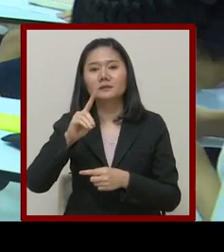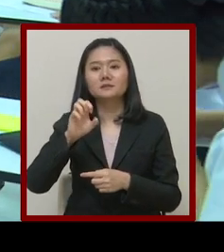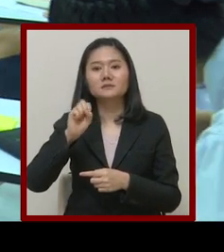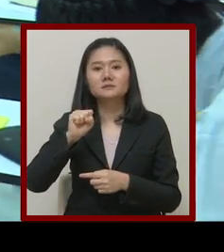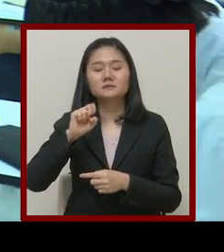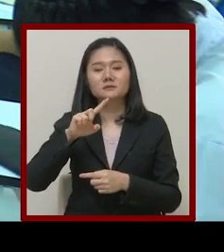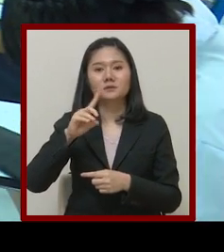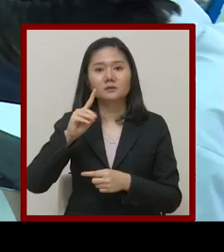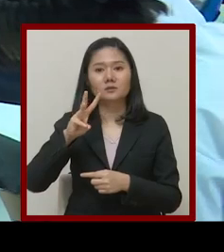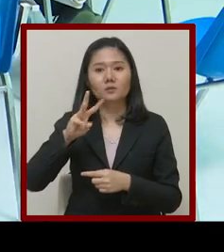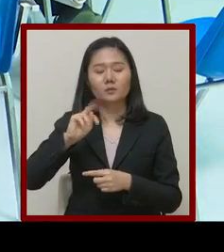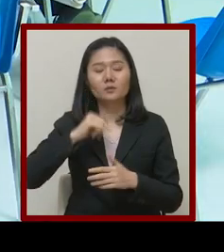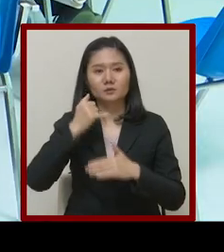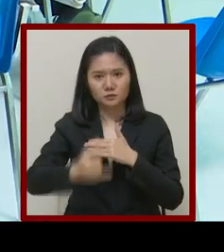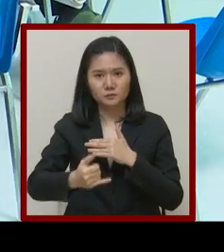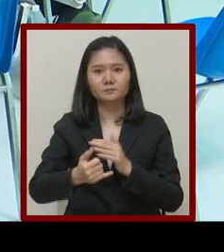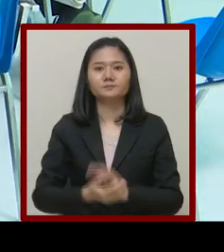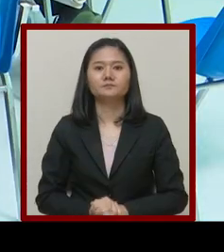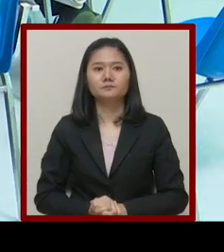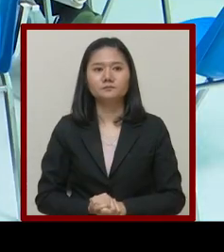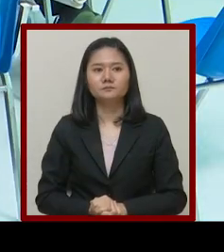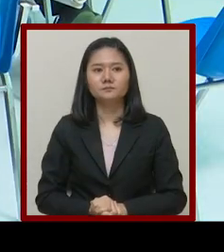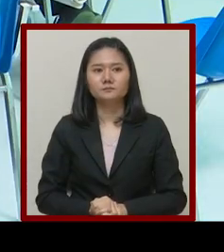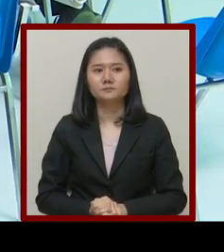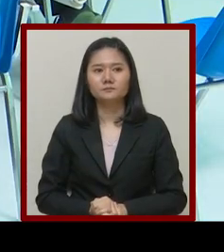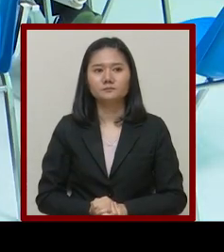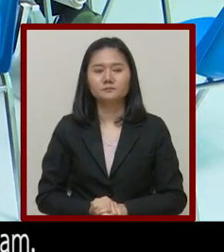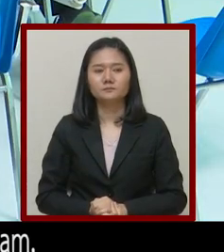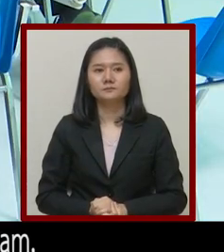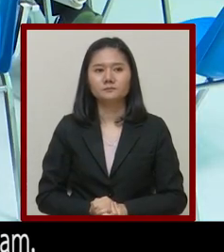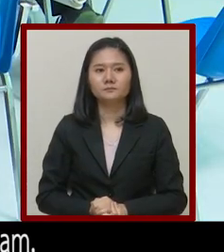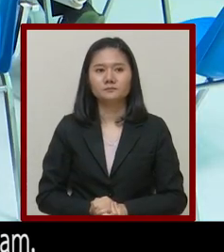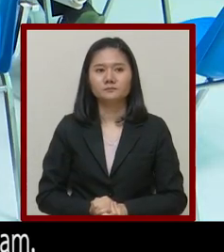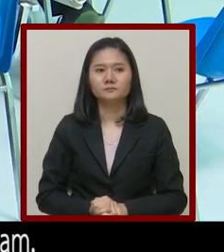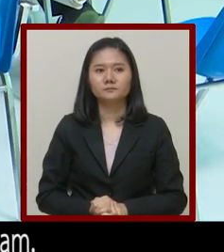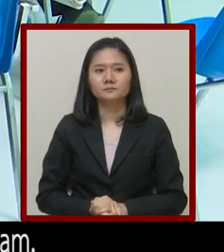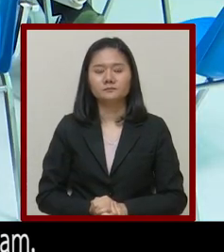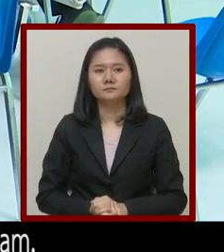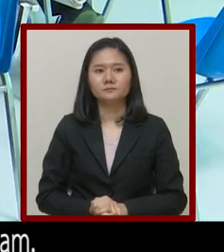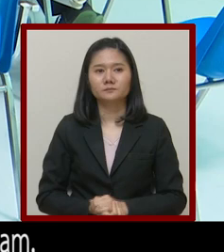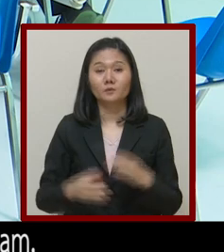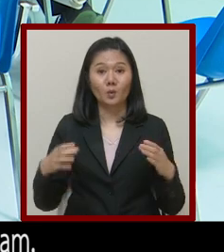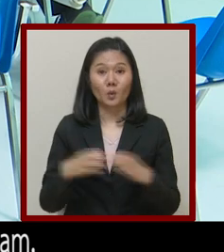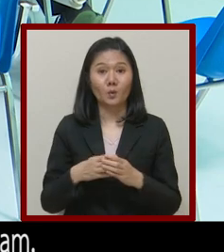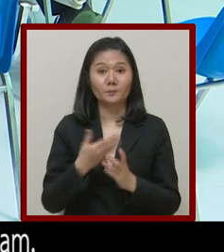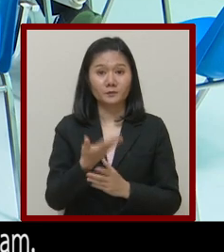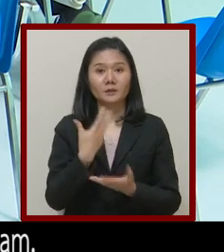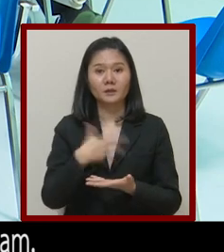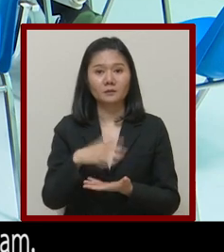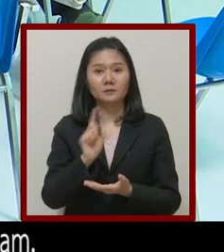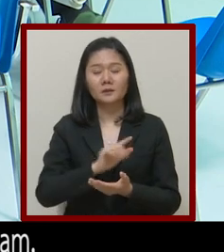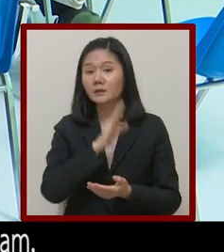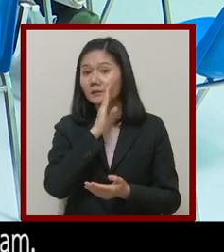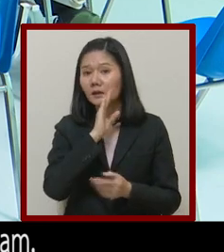ครับสำหรับวันนี้กลุ่มของพวกเราก็ขอจบการนำเสนอเพียงแค่นี้ครับขอบคุณครับ โอเคขอบคุณมากค่ะกลุ่มนี้นะคะบอกว่าถ้